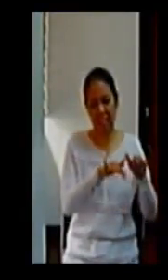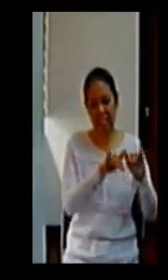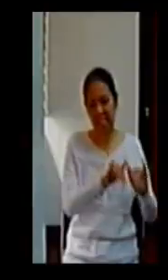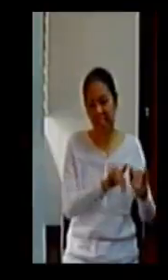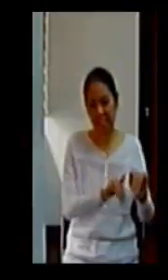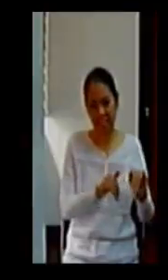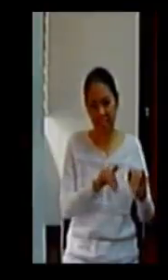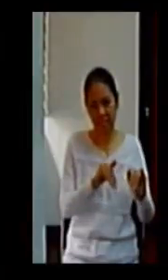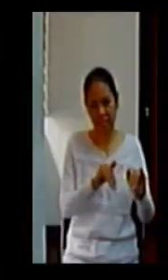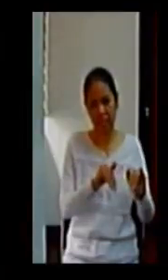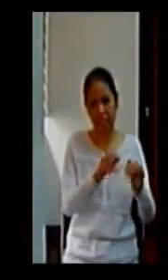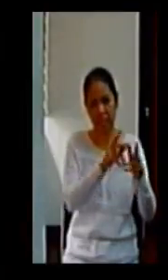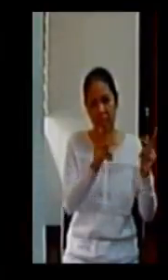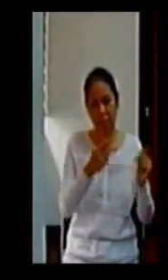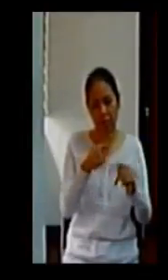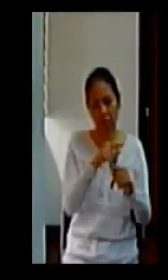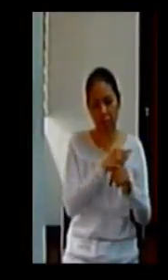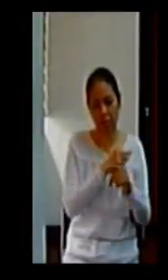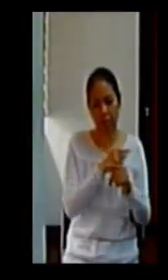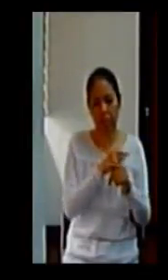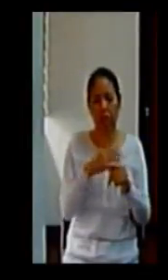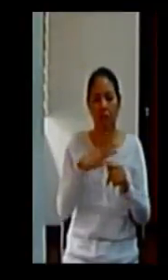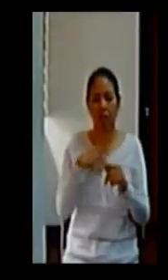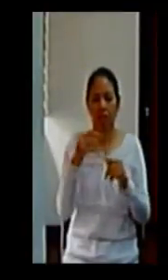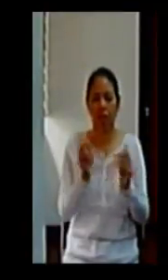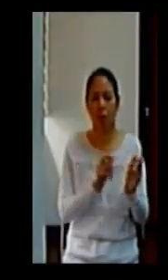sa kagustuhan ko pong